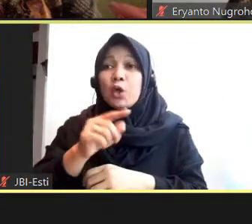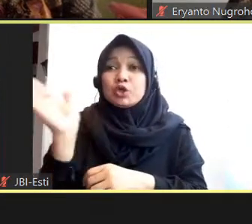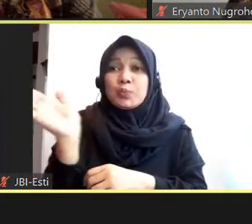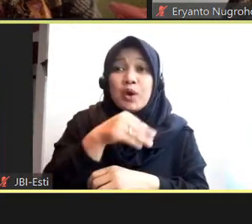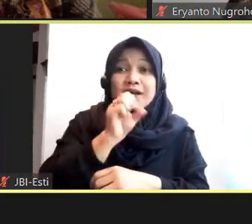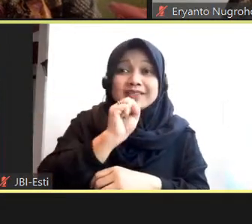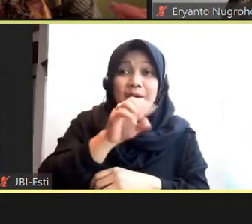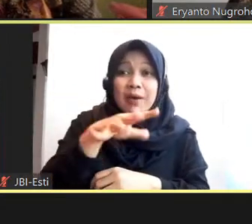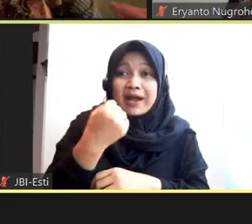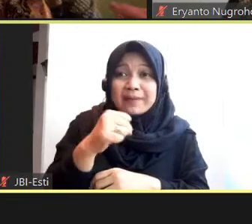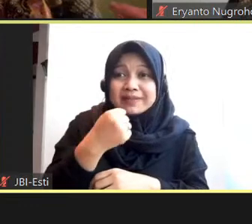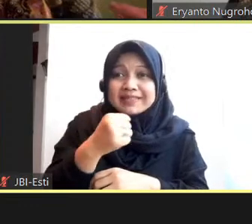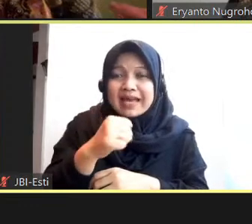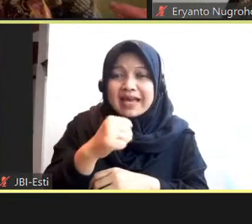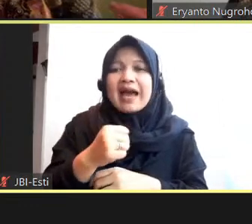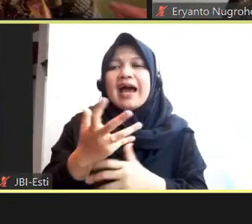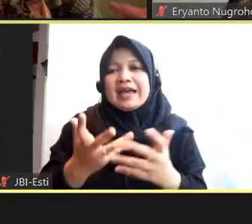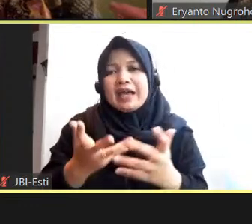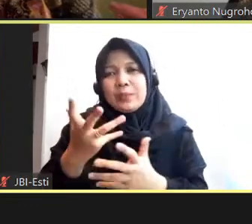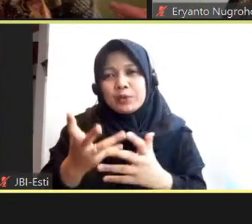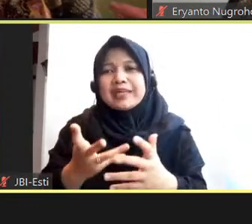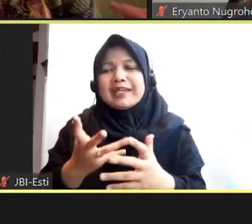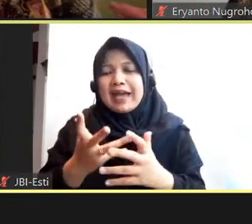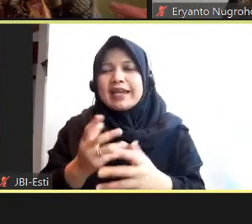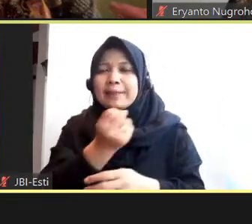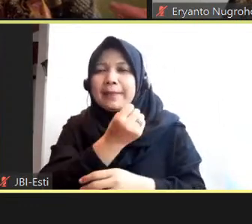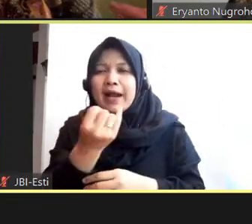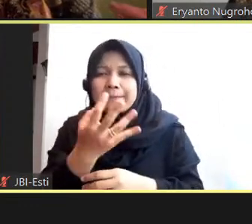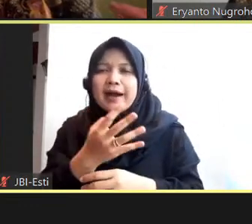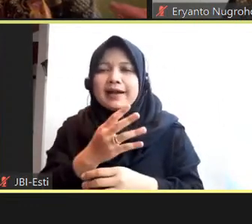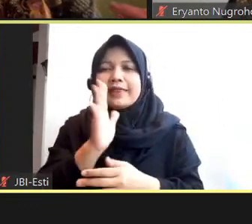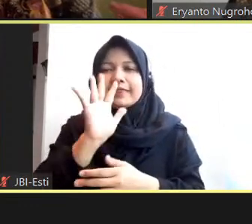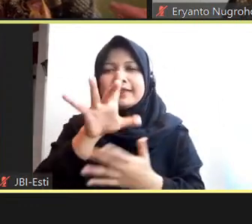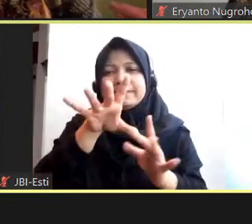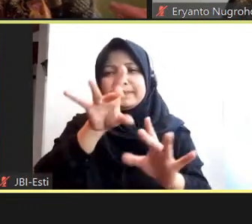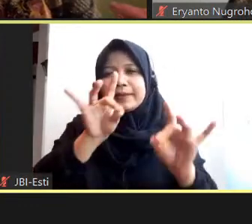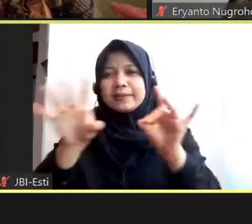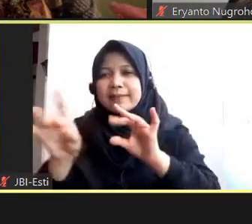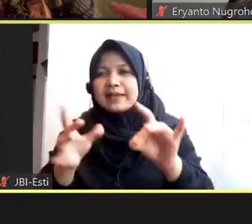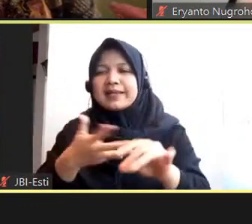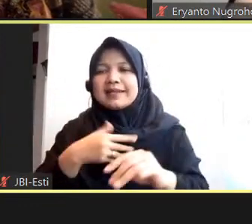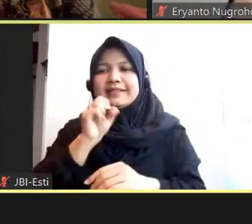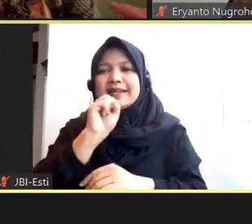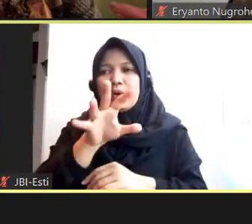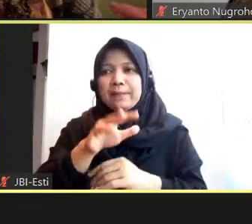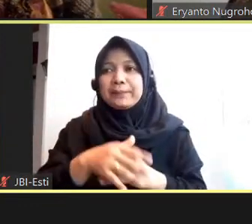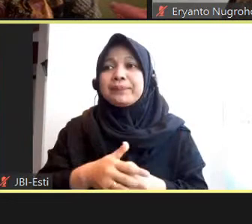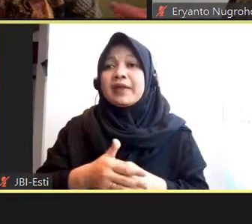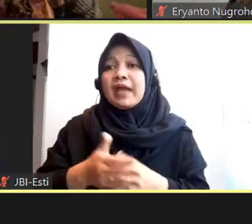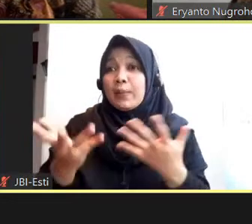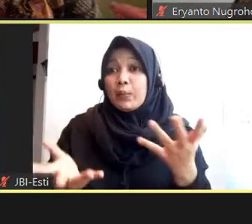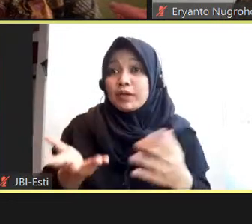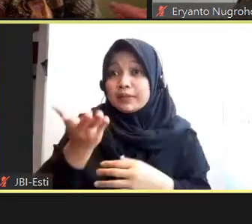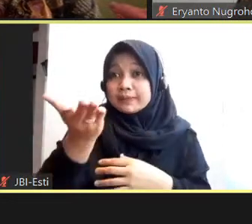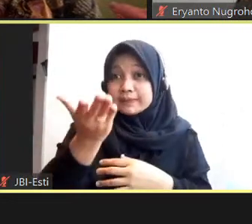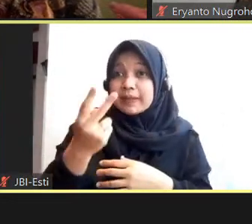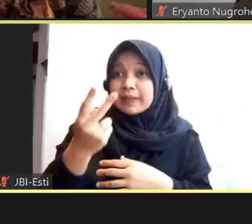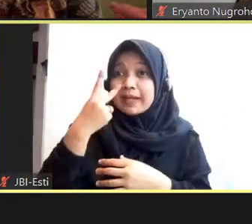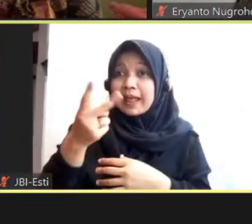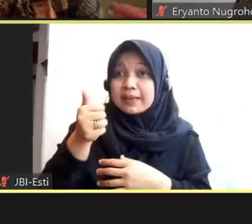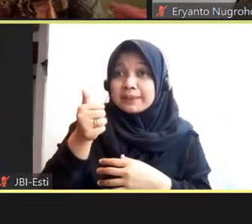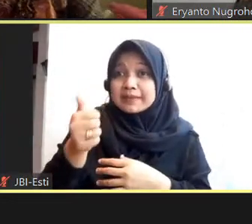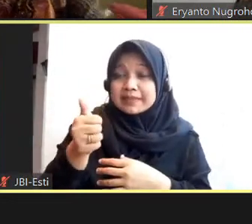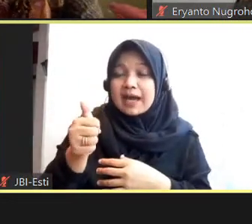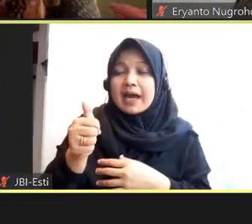Sudah banyak pertanyaan yang masuk di mungkin Bapak Ibu sudah bisa melihat juga di sini. Saya akan